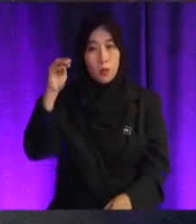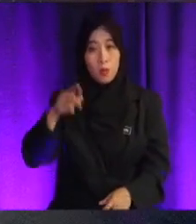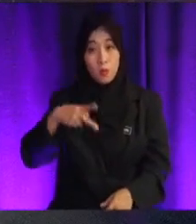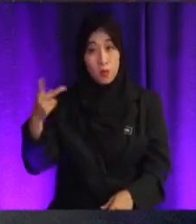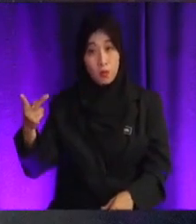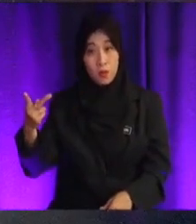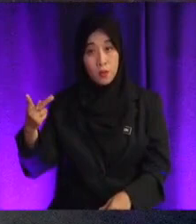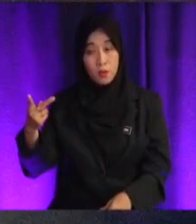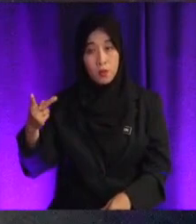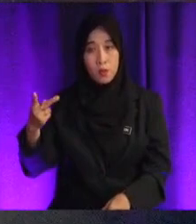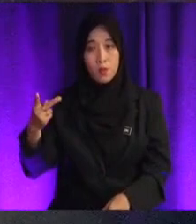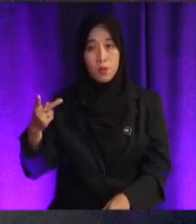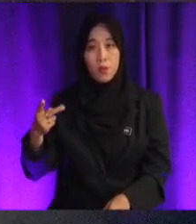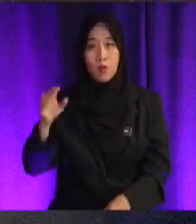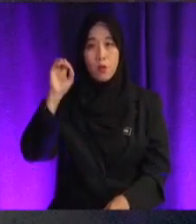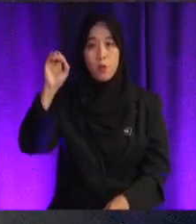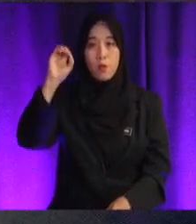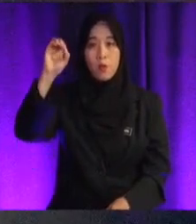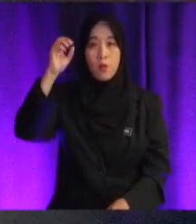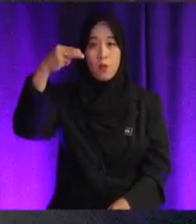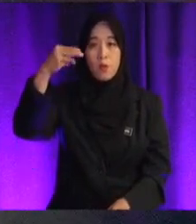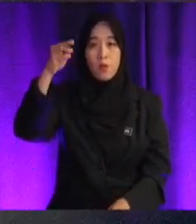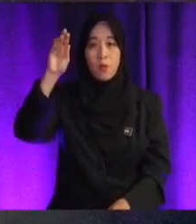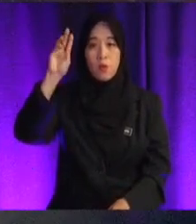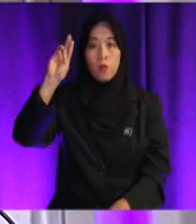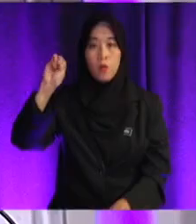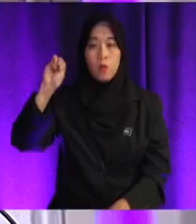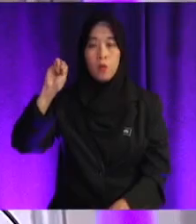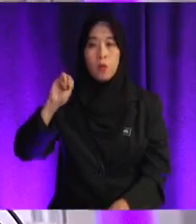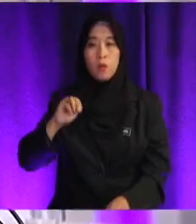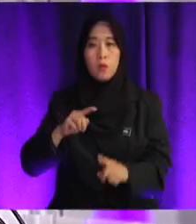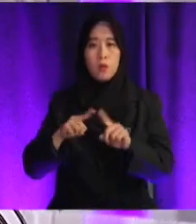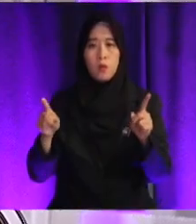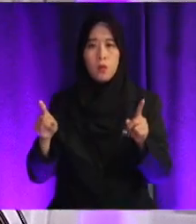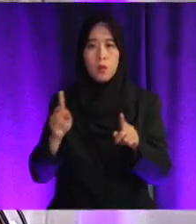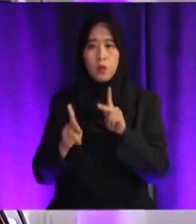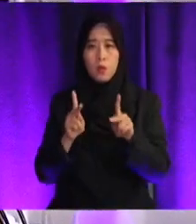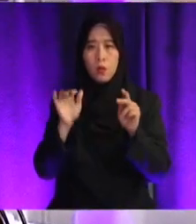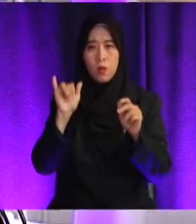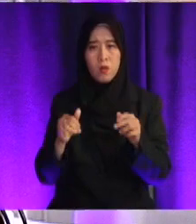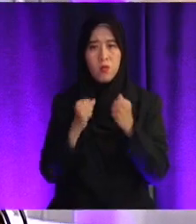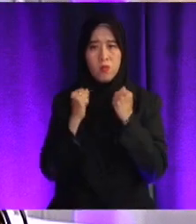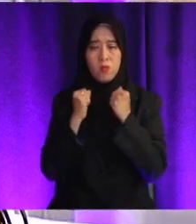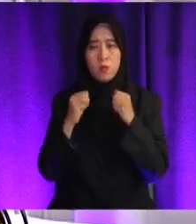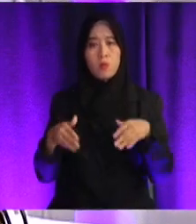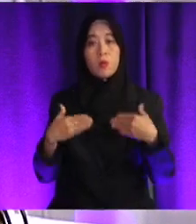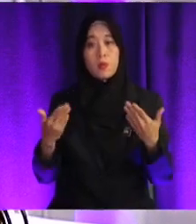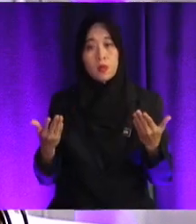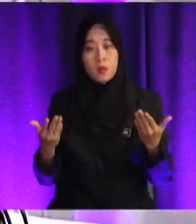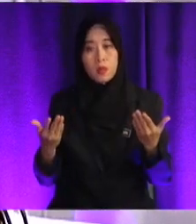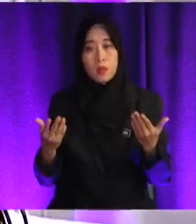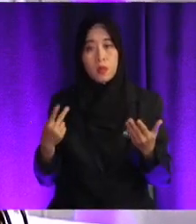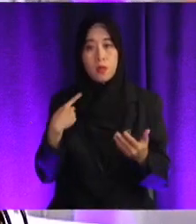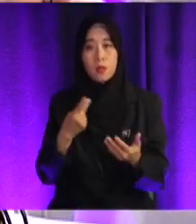cikgu. Betul. 0 Okey. Baik. Tapi kalau yang sejuk ni macam mana pula, cikgu? Jom kita test